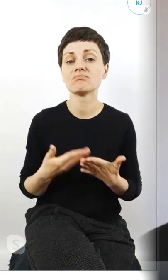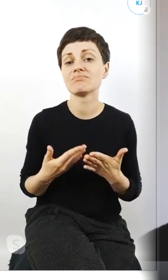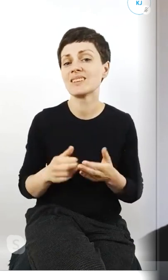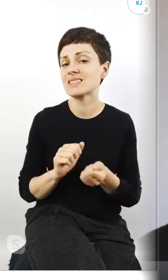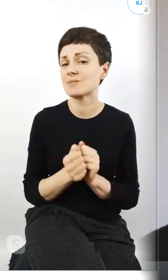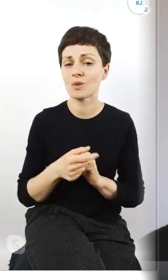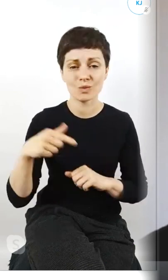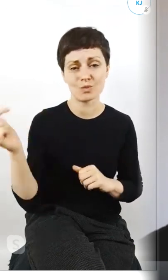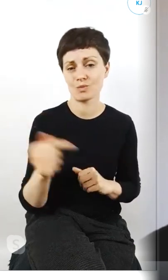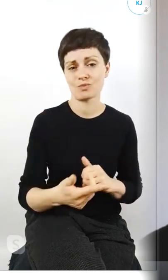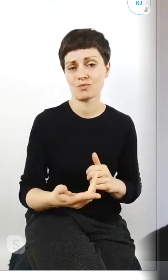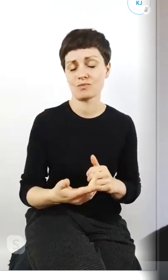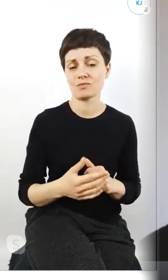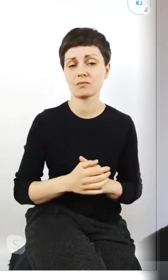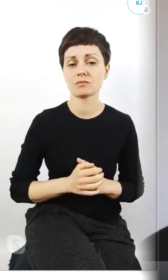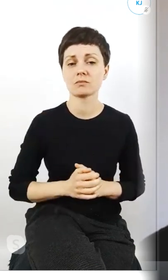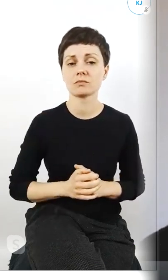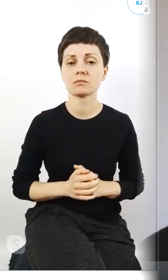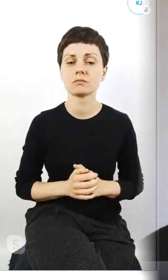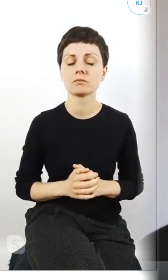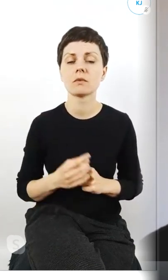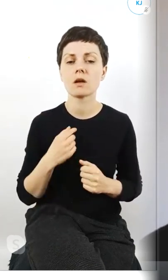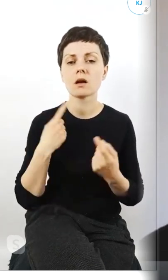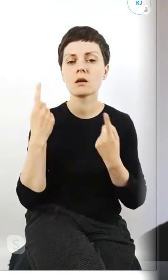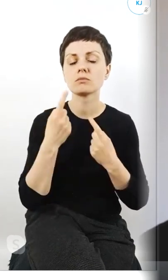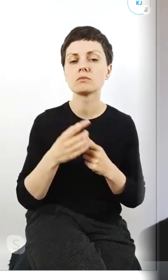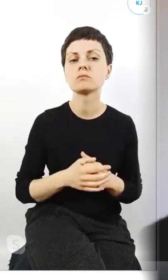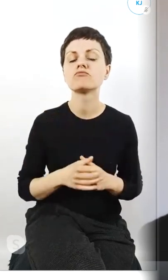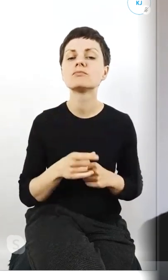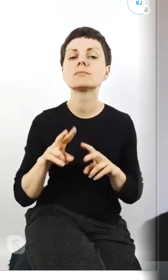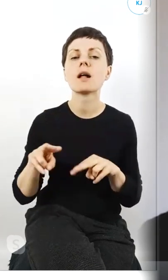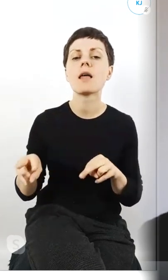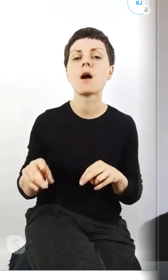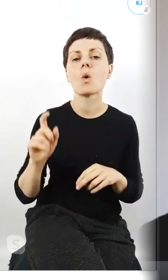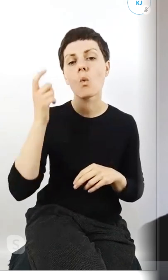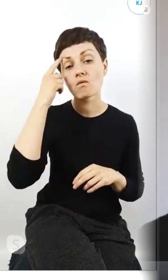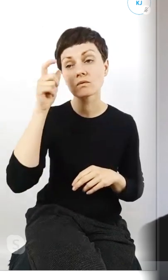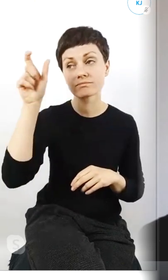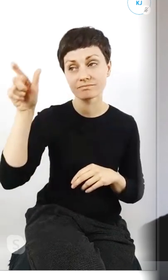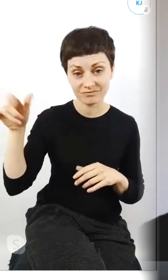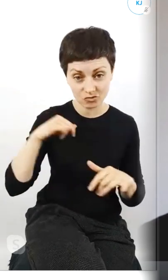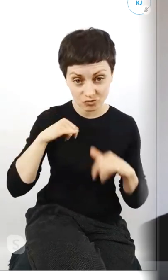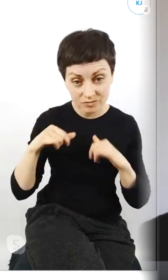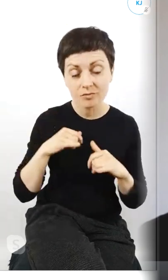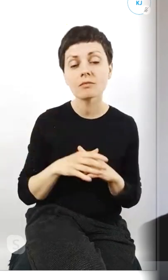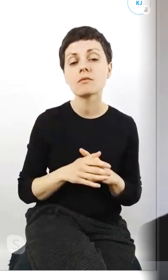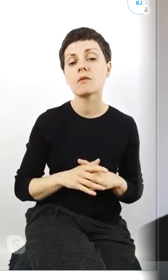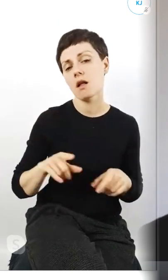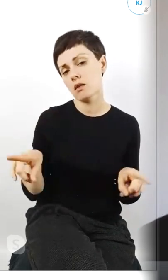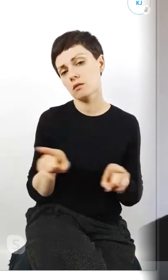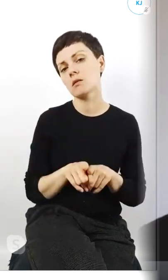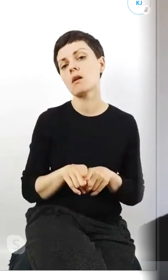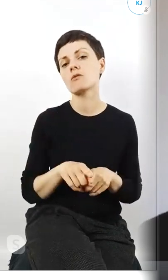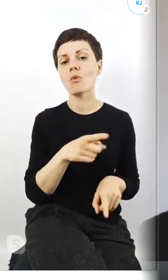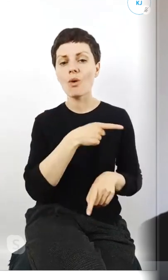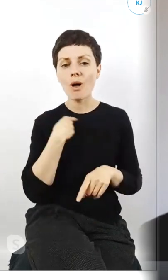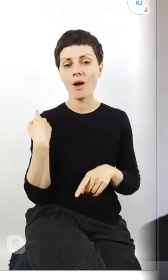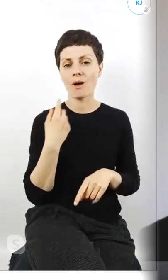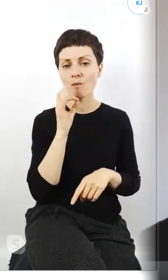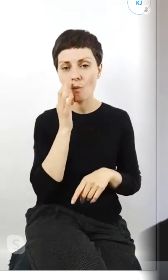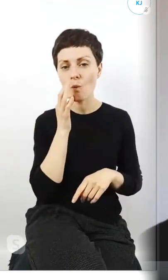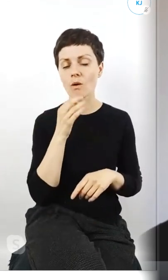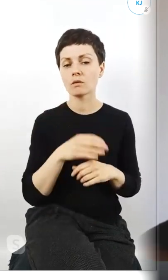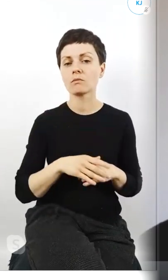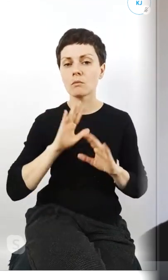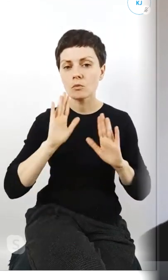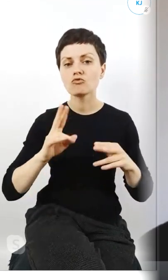nadejść i myślę że tutaj zależy to głównie od rządzących co prawda ale również od nas młodych tak będziemy